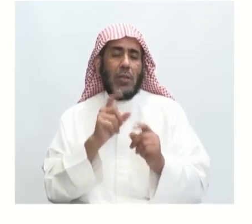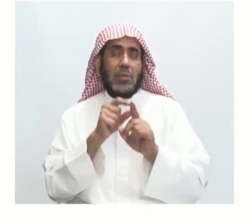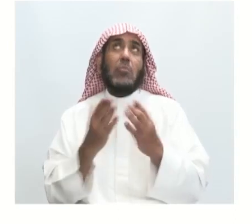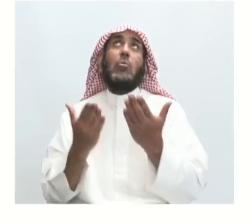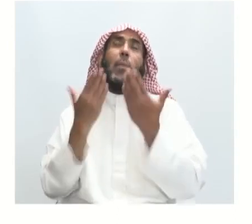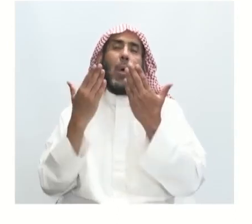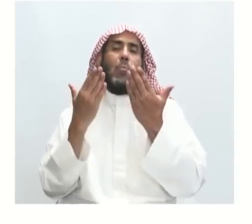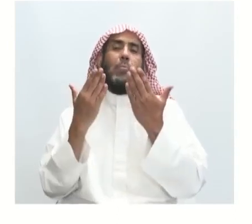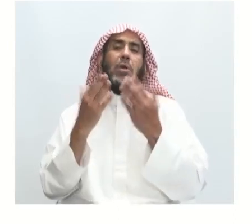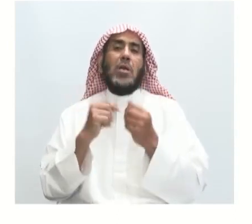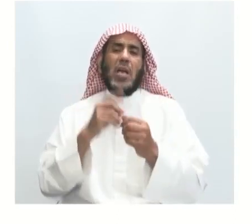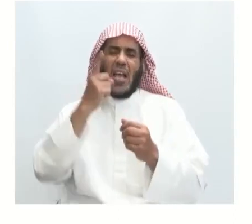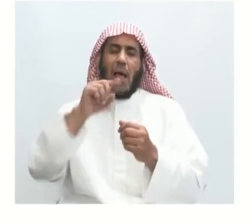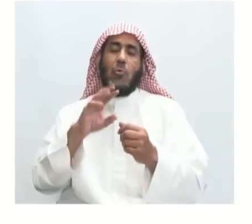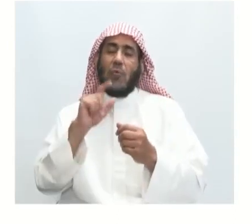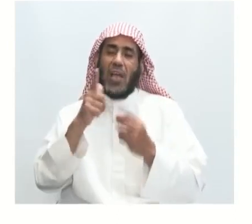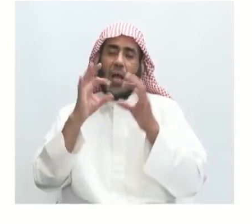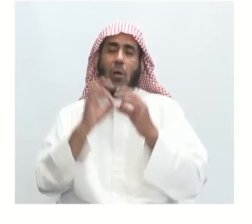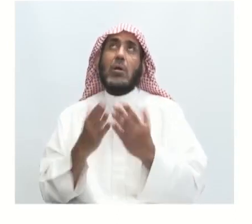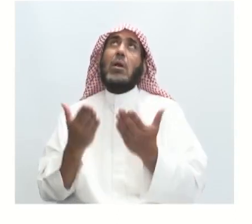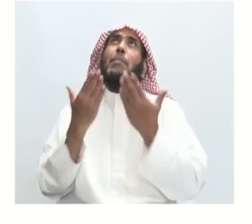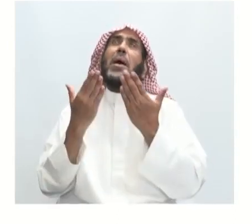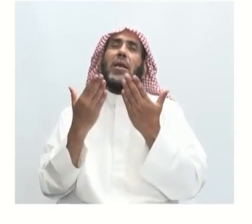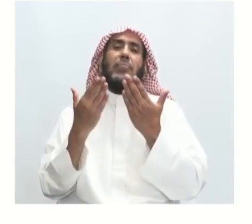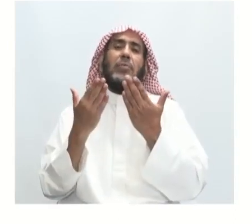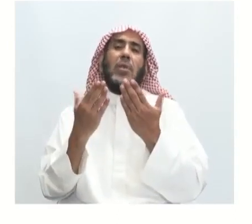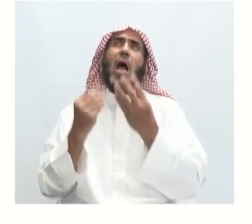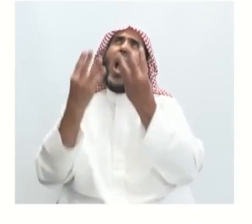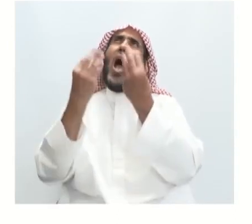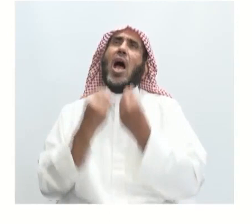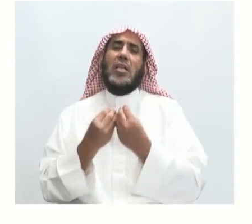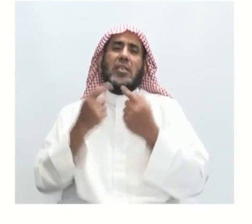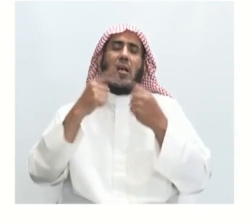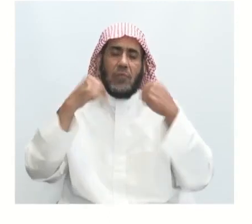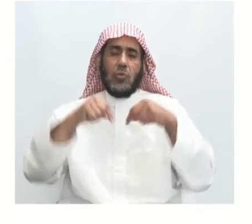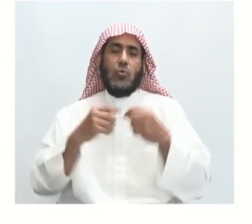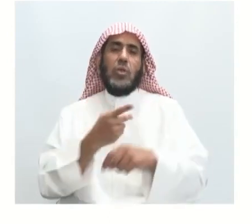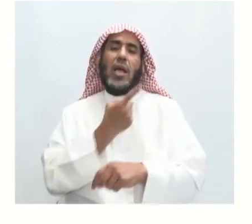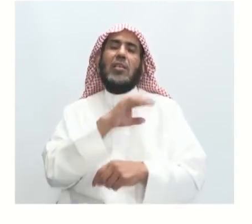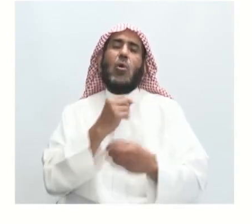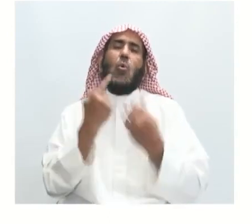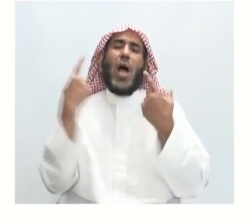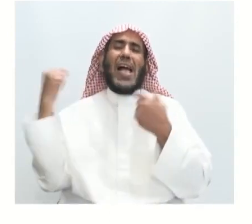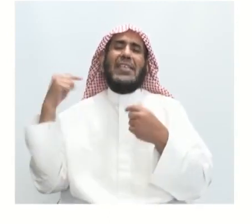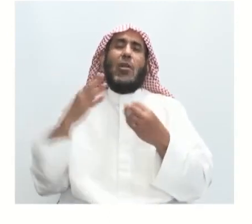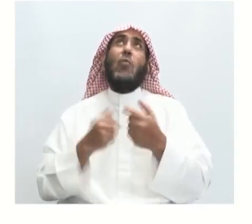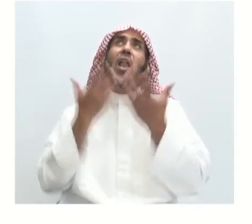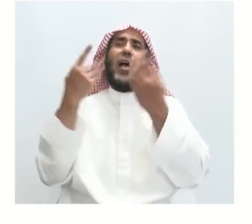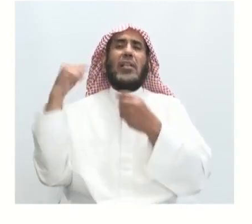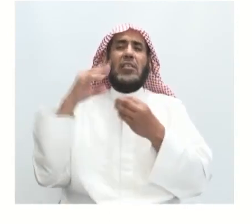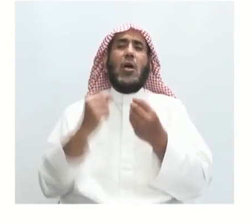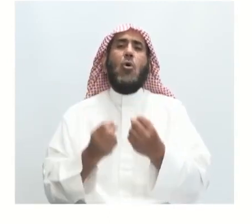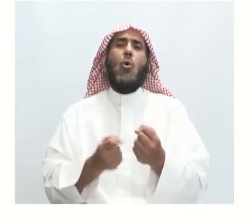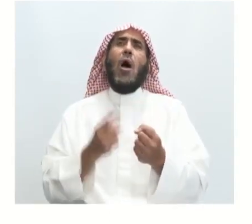ربه كالامر في قوله تعالى ربنا اتنا في الدنيا حسنه وفي الاخره حسنه وقنا عذاب النار